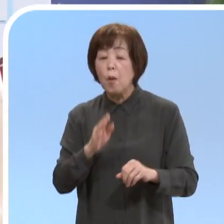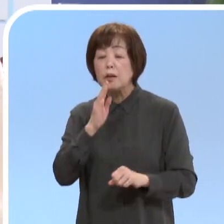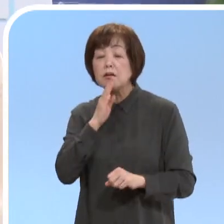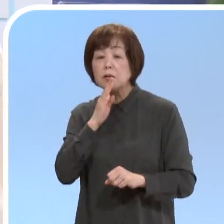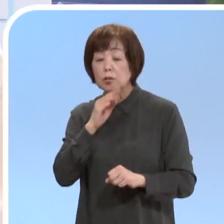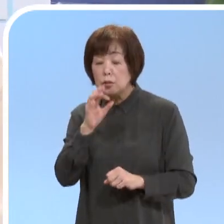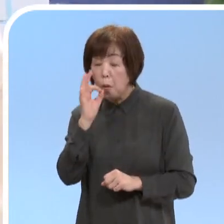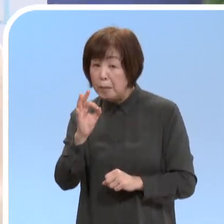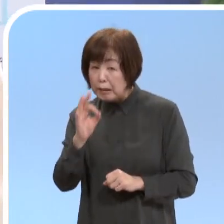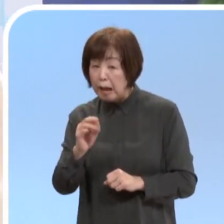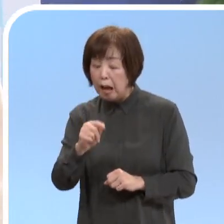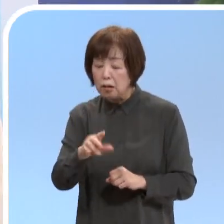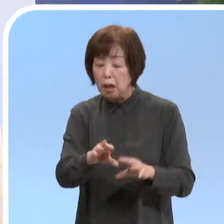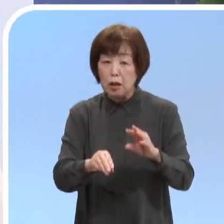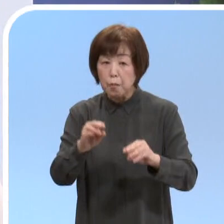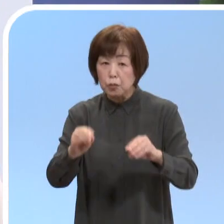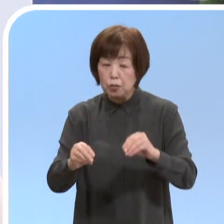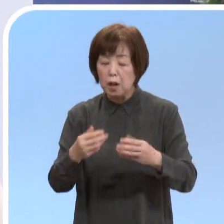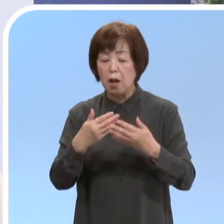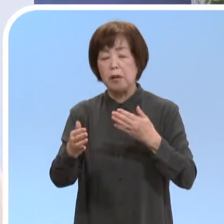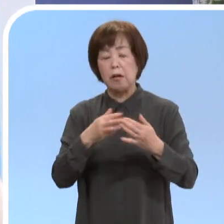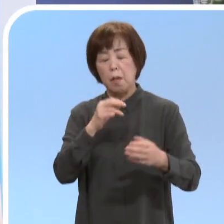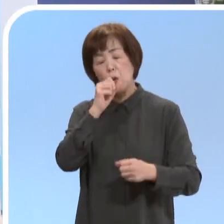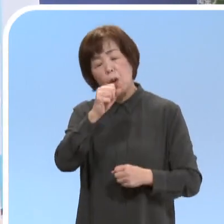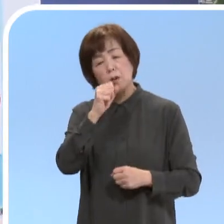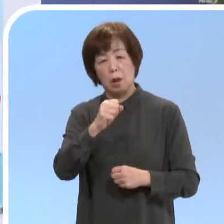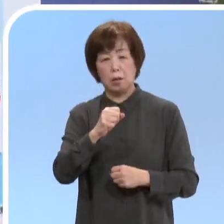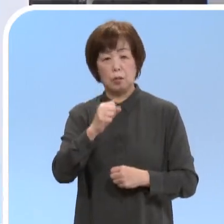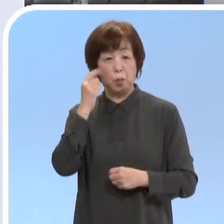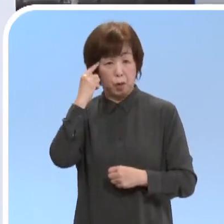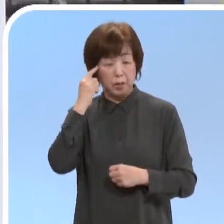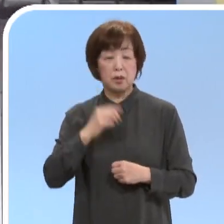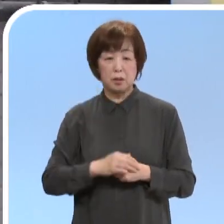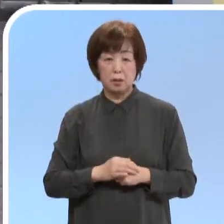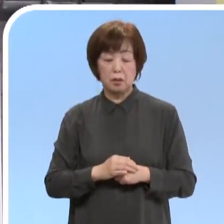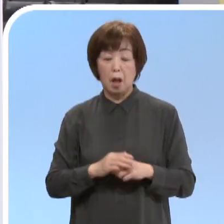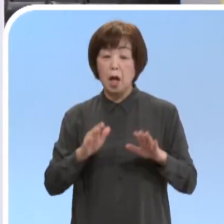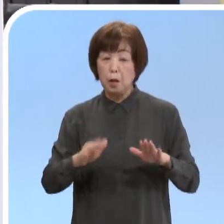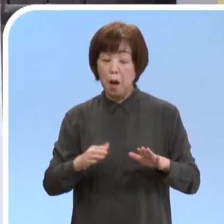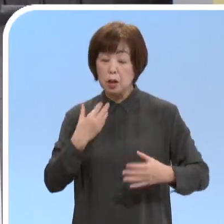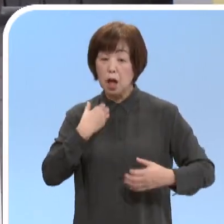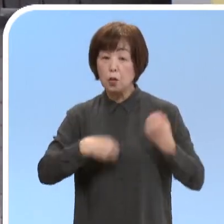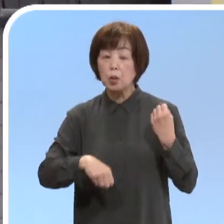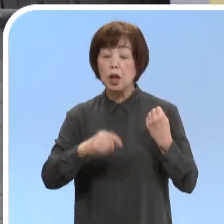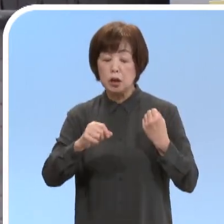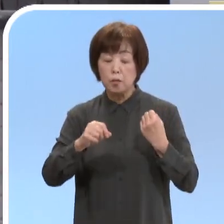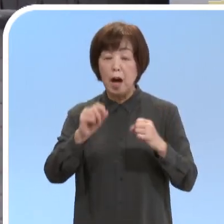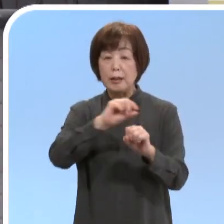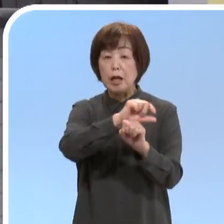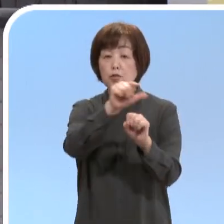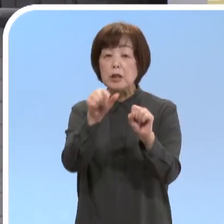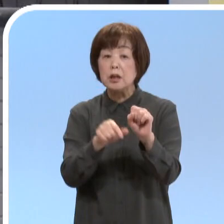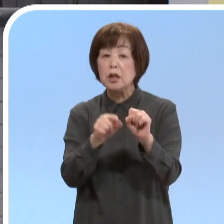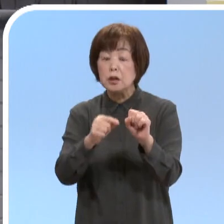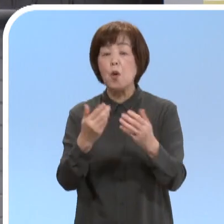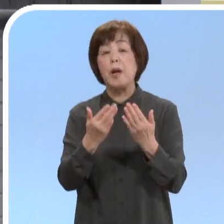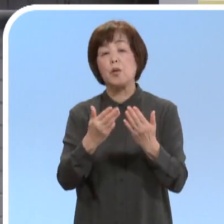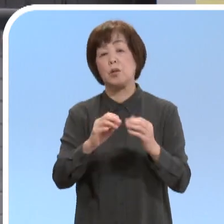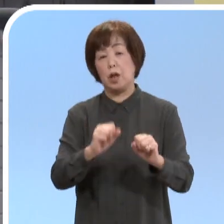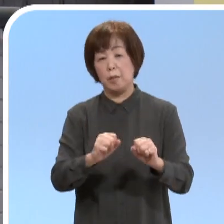にとって違う経験になれたんじゃないかなて思います子供たとSDシズも勉強してまして